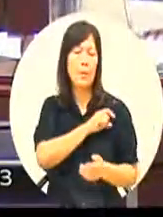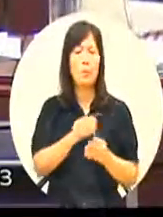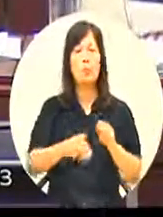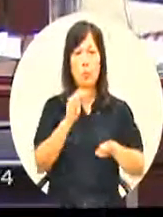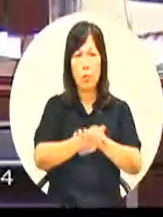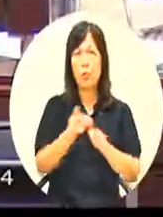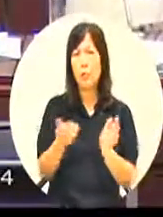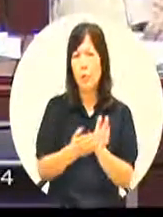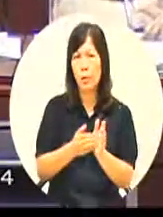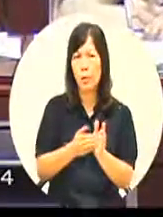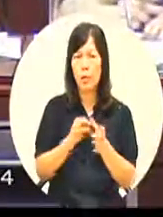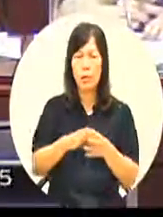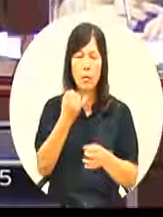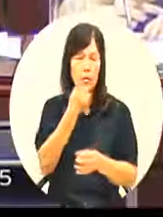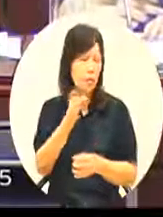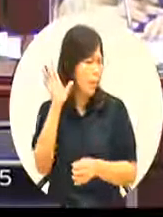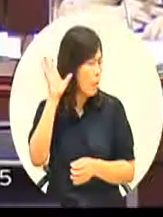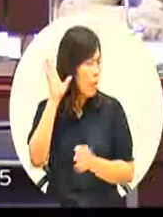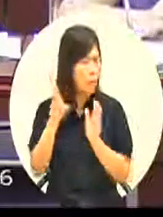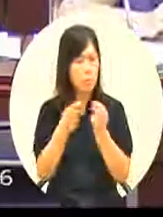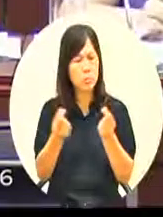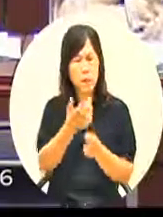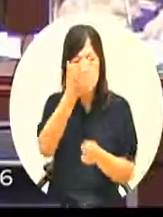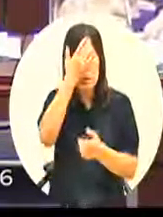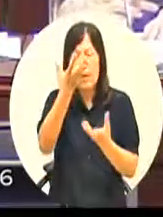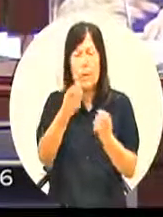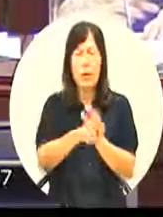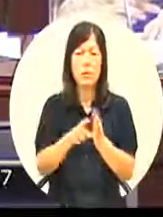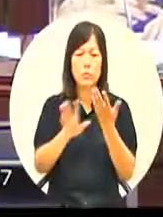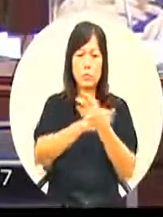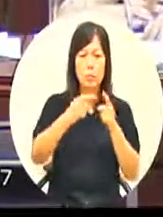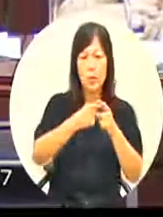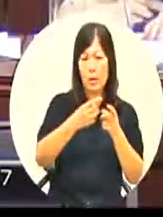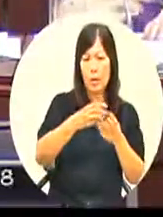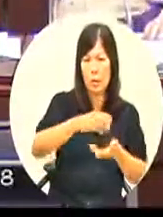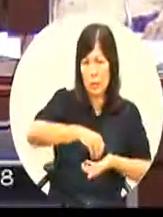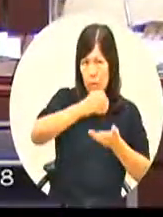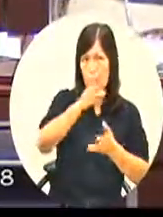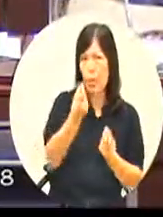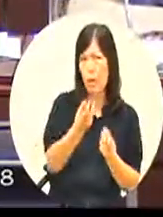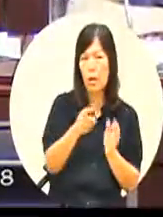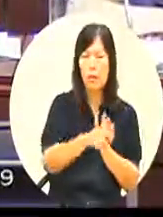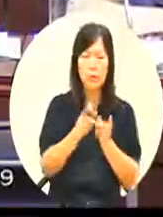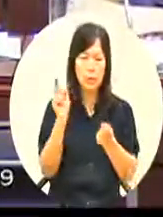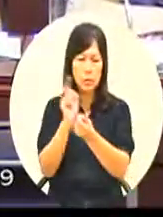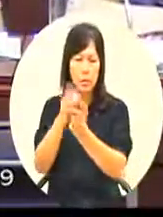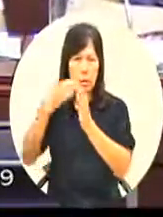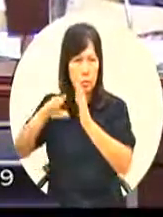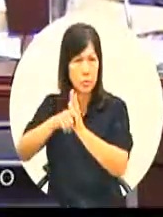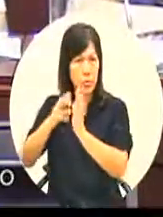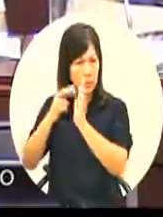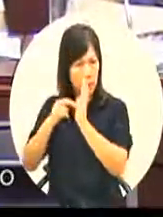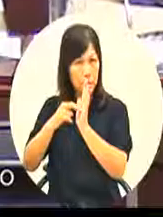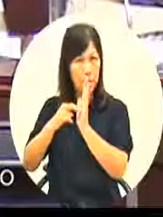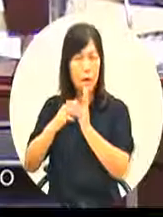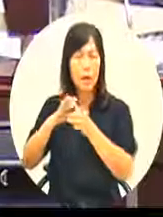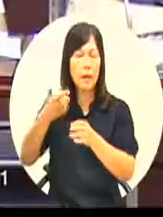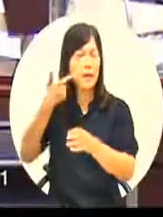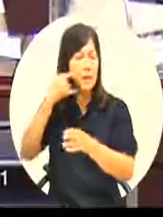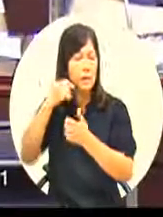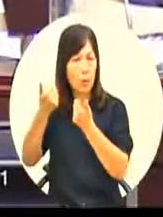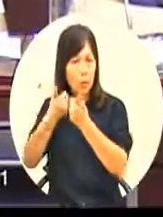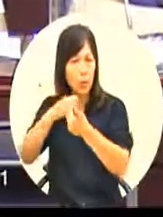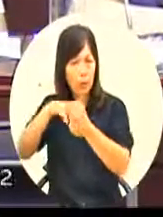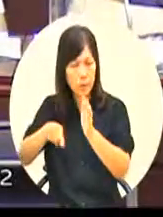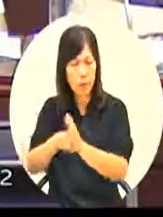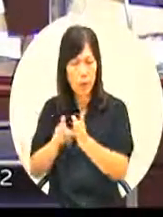得没有太大的障碍，只是没有人去提案。所以我们也会跟学校再三说，家长会里头社区民众你